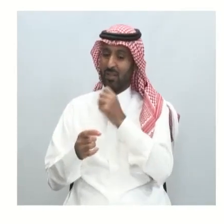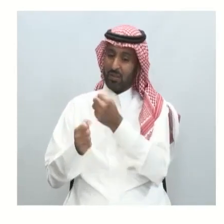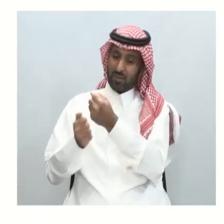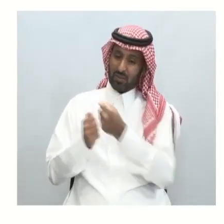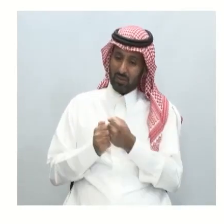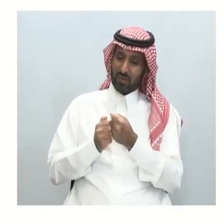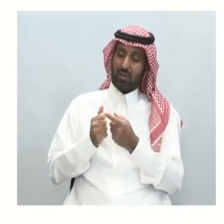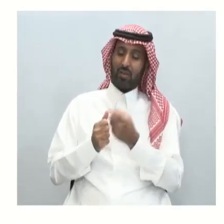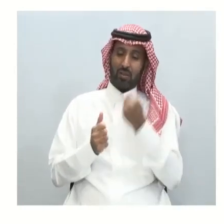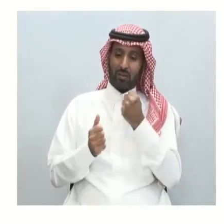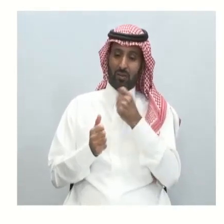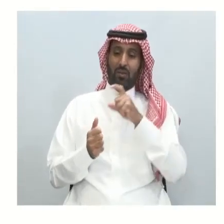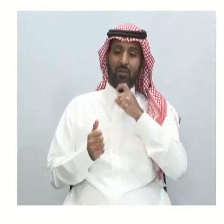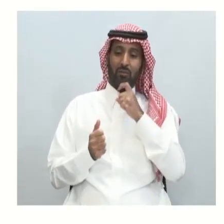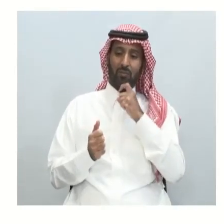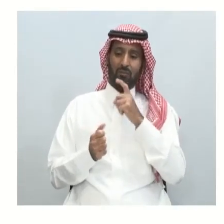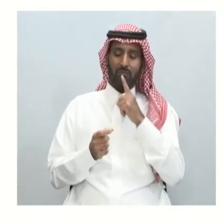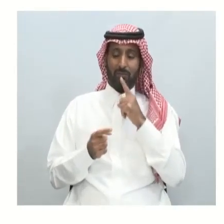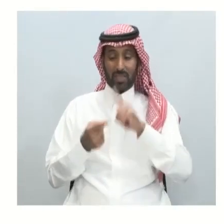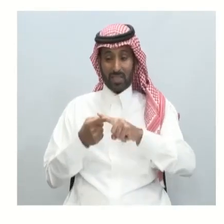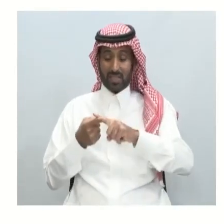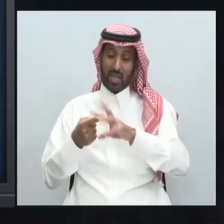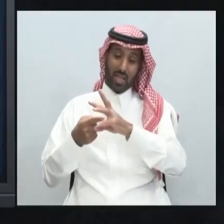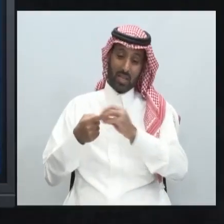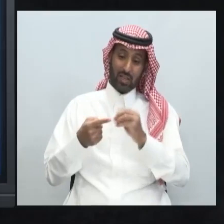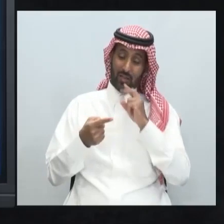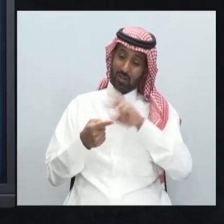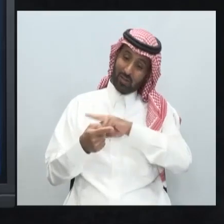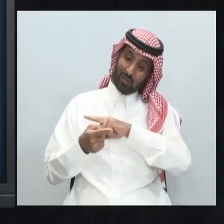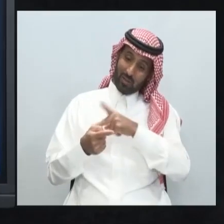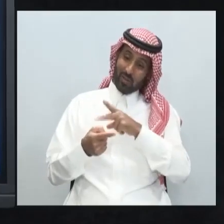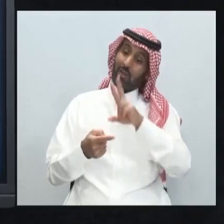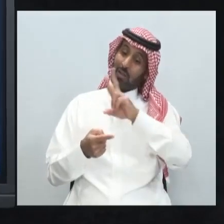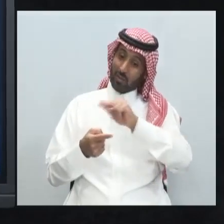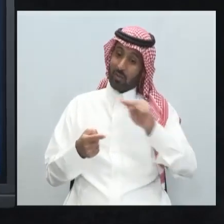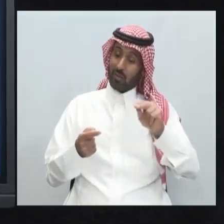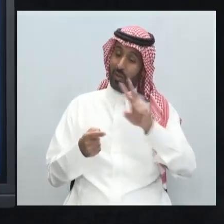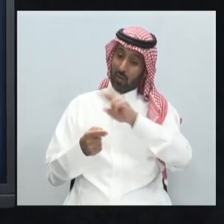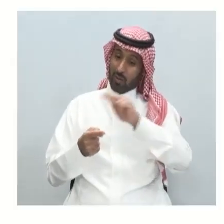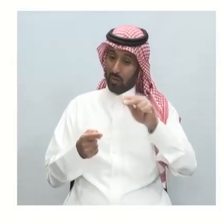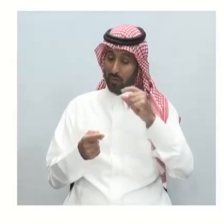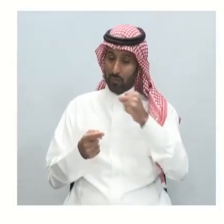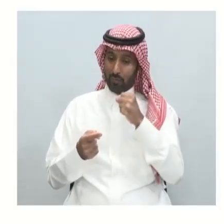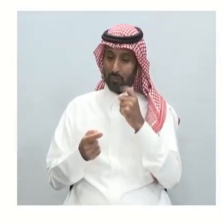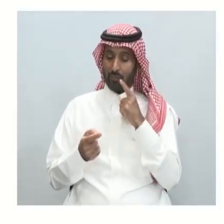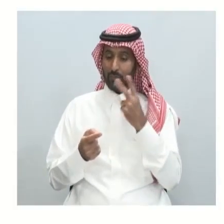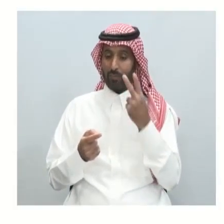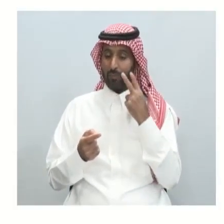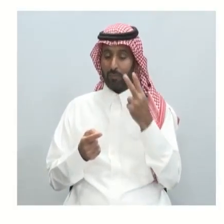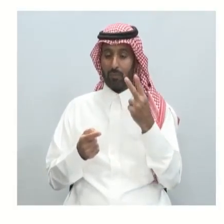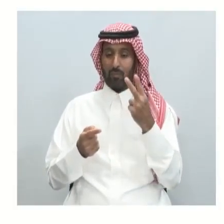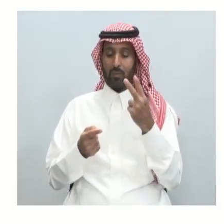بين الجزيئات ولكن غير القطبيه فهنا نقول انها متخصصه في الغير القطبيه قوه ثنائيه